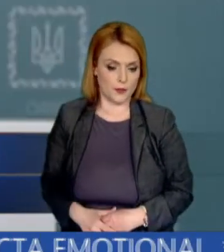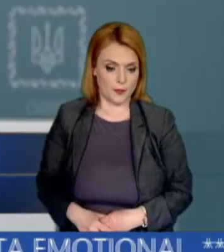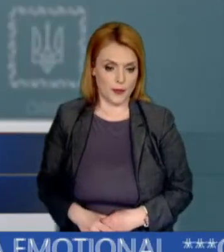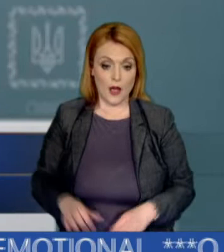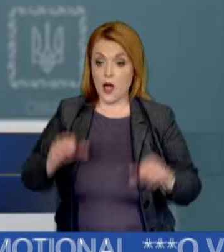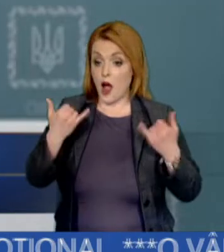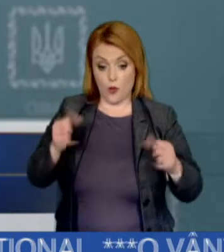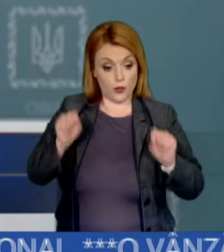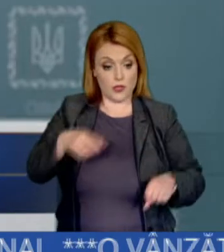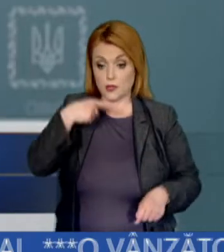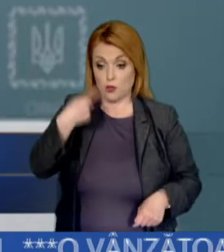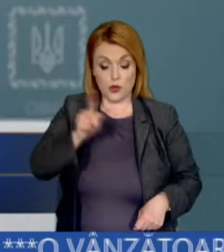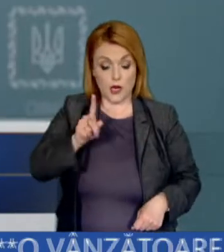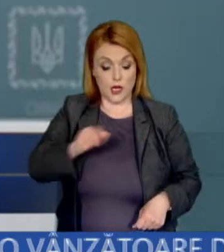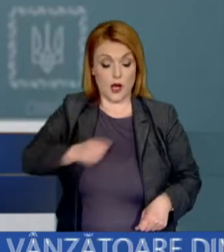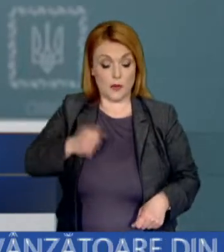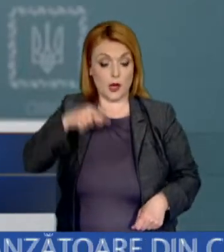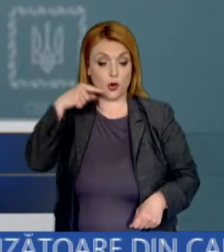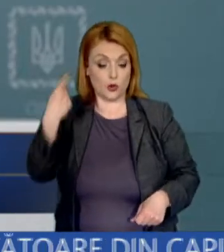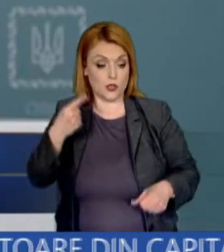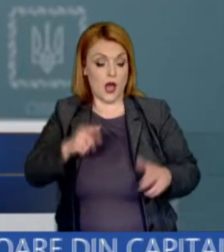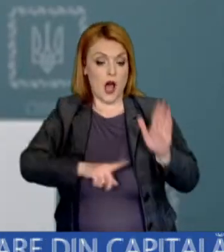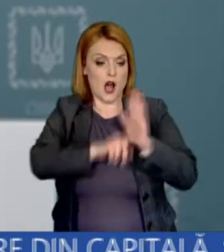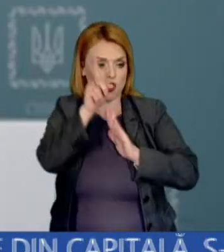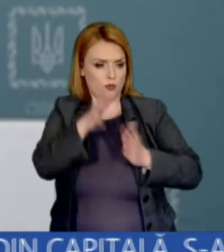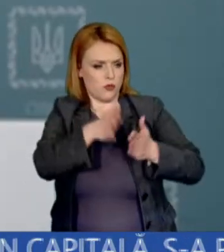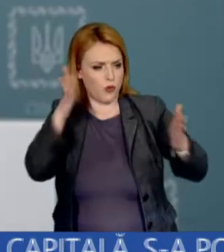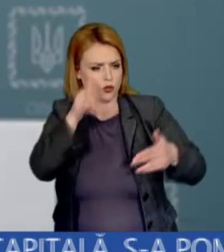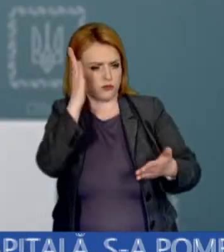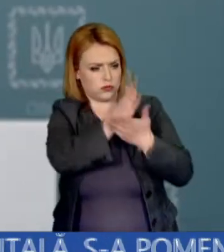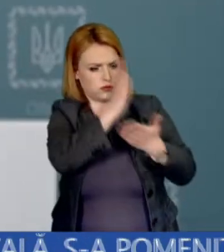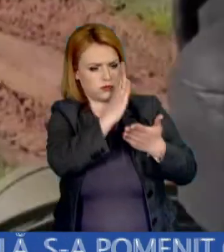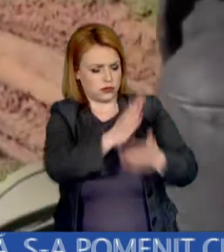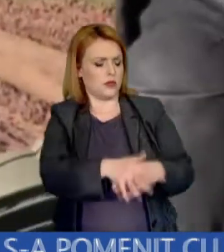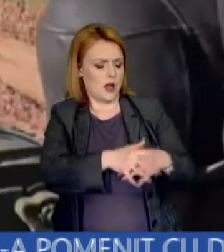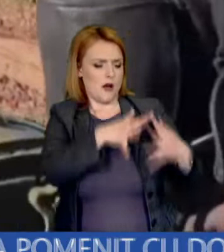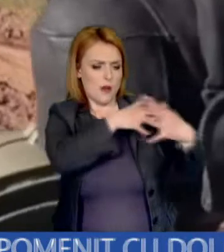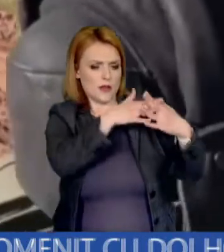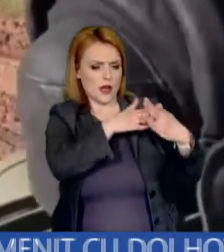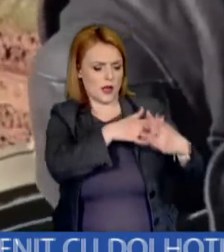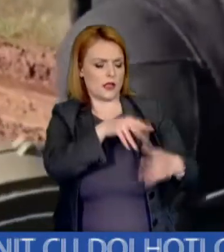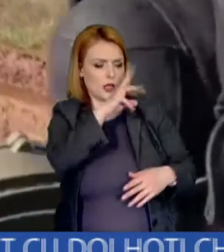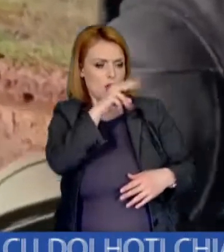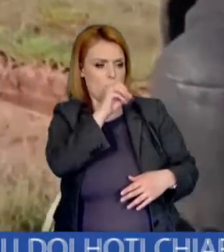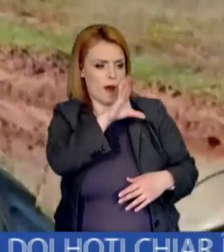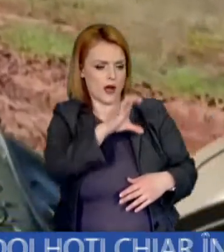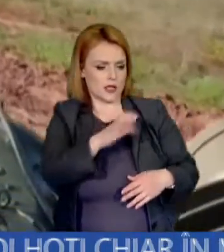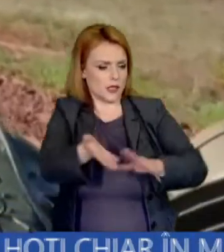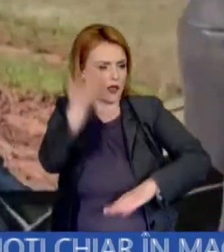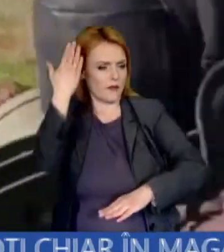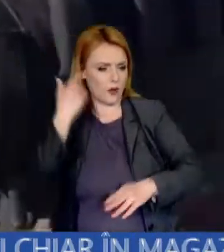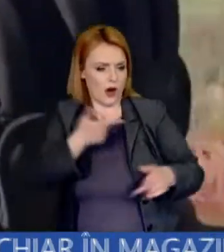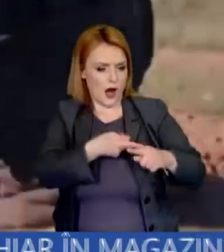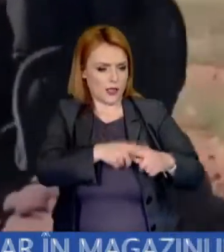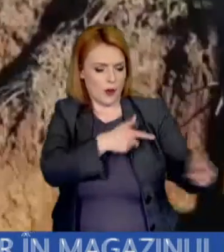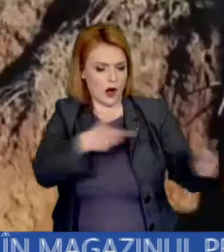Putem spune acum că trupele ruse au început bătălia pentru Donbass, pentru care se pregătesc de multă vreme. O mare parte a întregii armate ruse